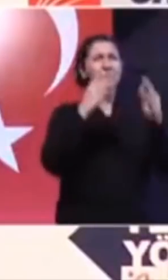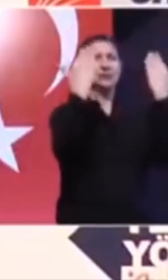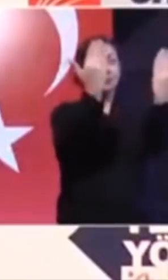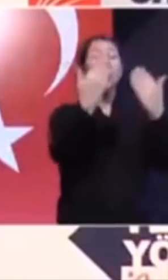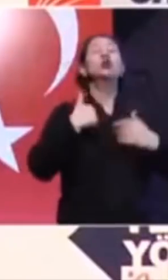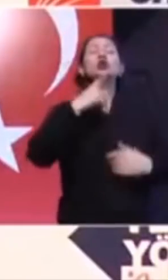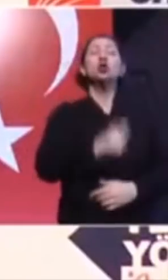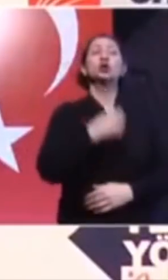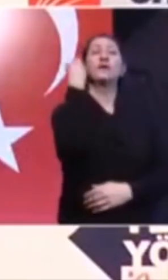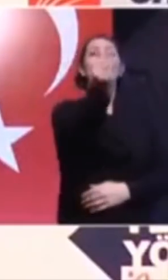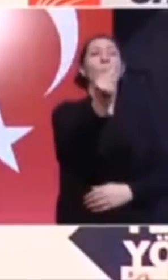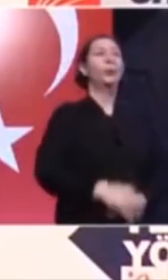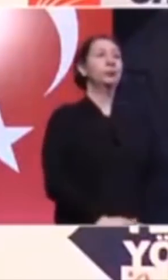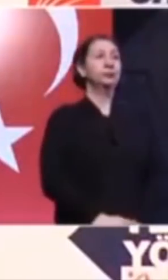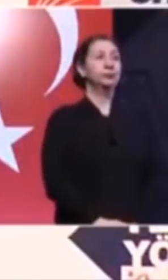söz veriyorum.